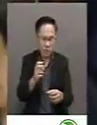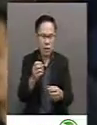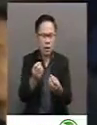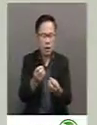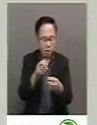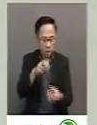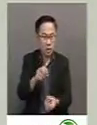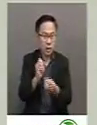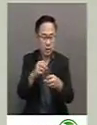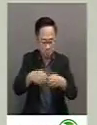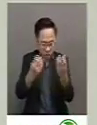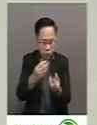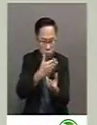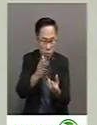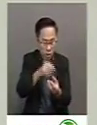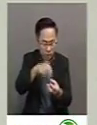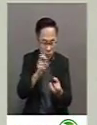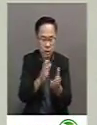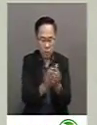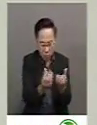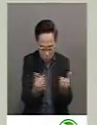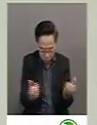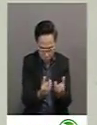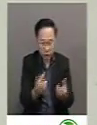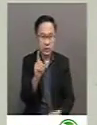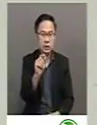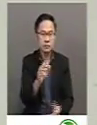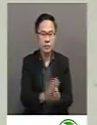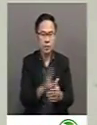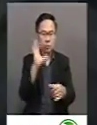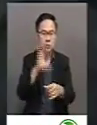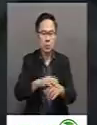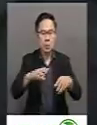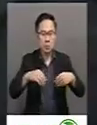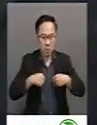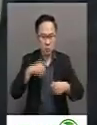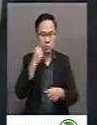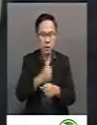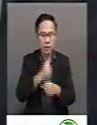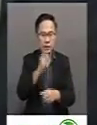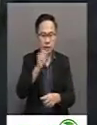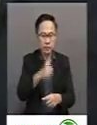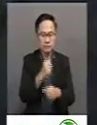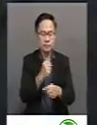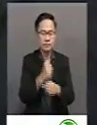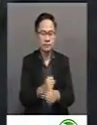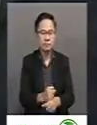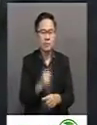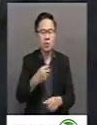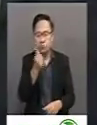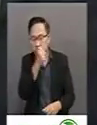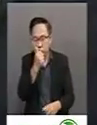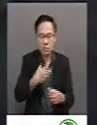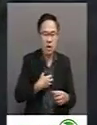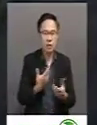ผู้ชมให้การรับสารภาพนะคะว่าทำไปด้วยความคึกขนองเนื่องจากนายณัฐพงษ์ถูกตำรวจสน.ห้วยขวางจับกุมได้